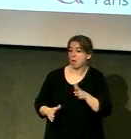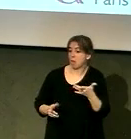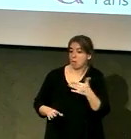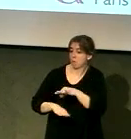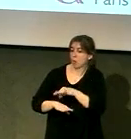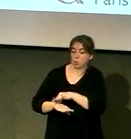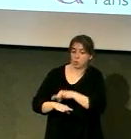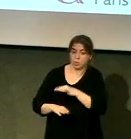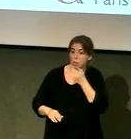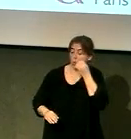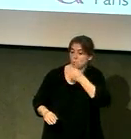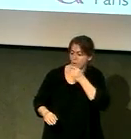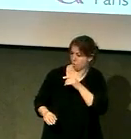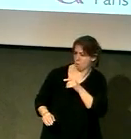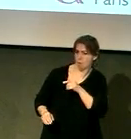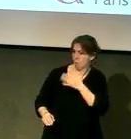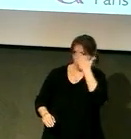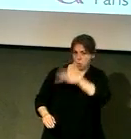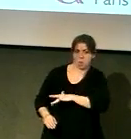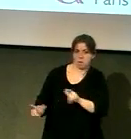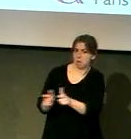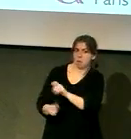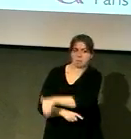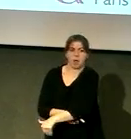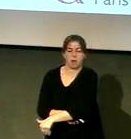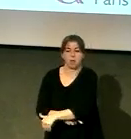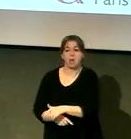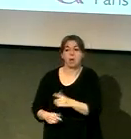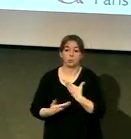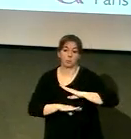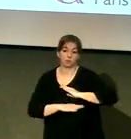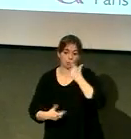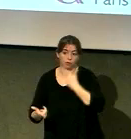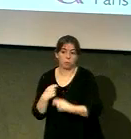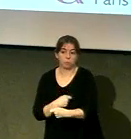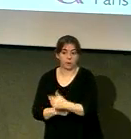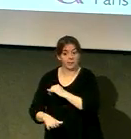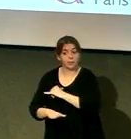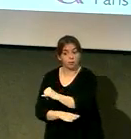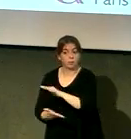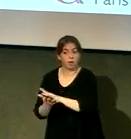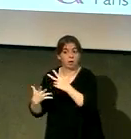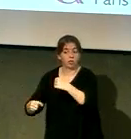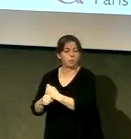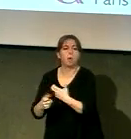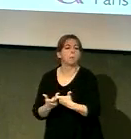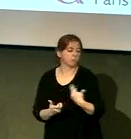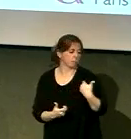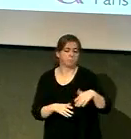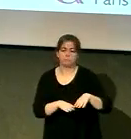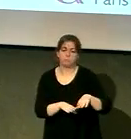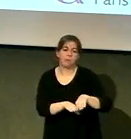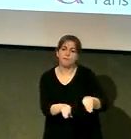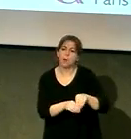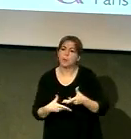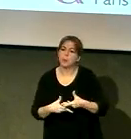une faiblesse dans la prise en charge, hein, et notamment après la majorité. Donc là aussi, dans les familles d'accueil, là je suis en train de travailler avec des